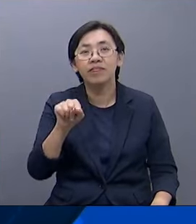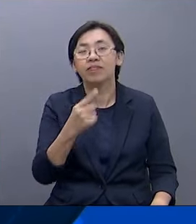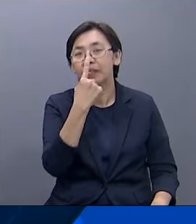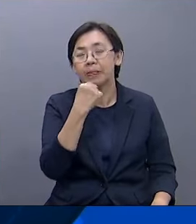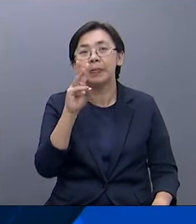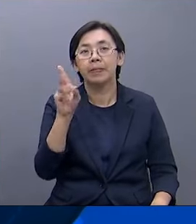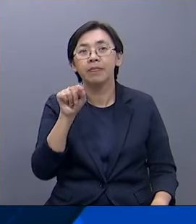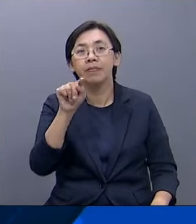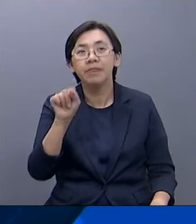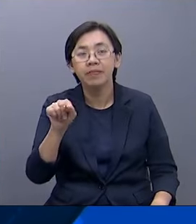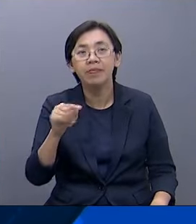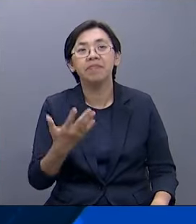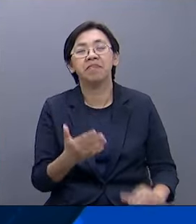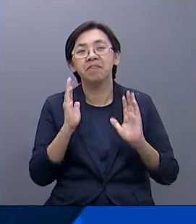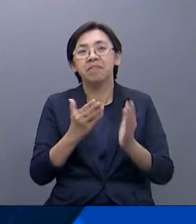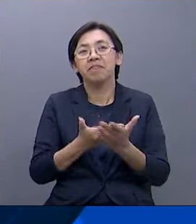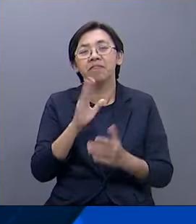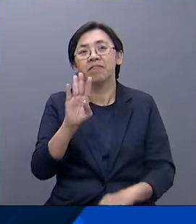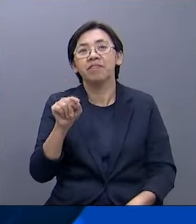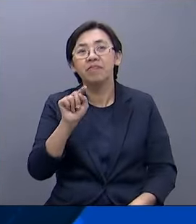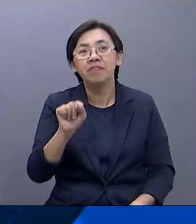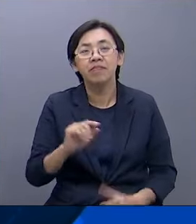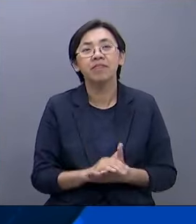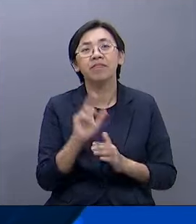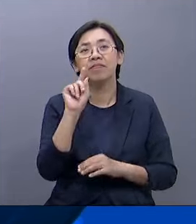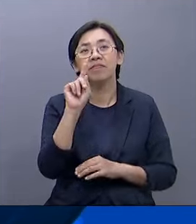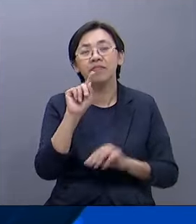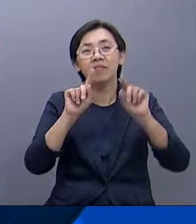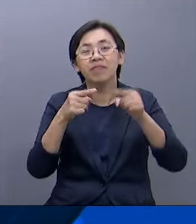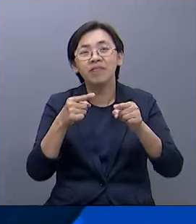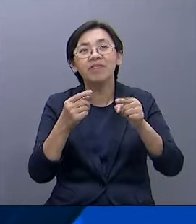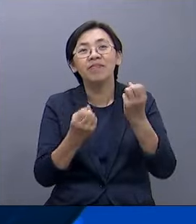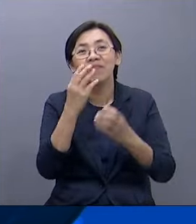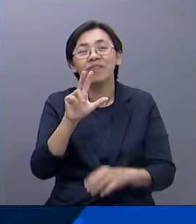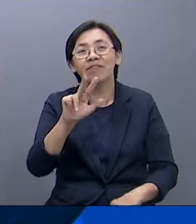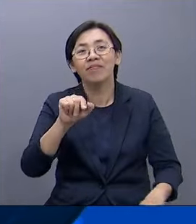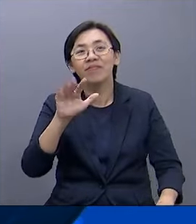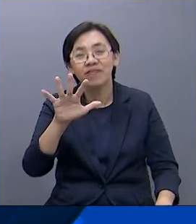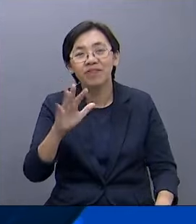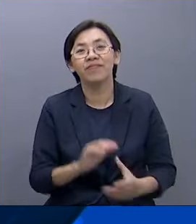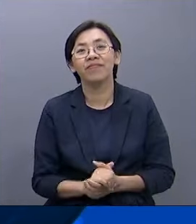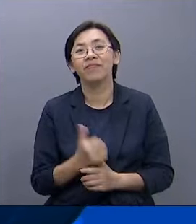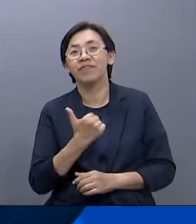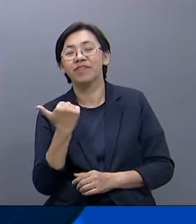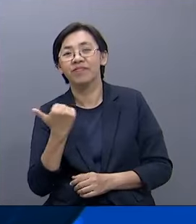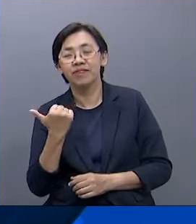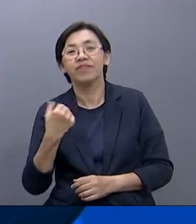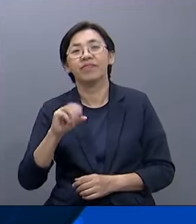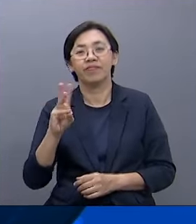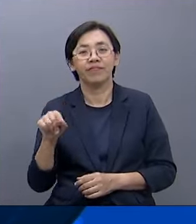6%แล้วก็จะมีนายทุน 4%ค่ะสีเขียววงเล็บเขียวในป่า 3.5แล้วก็มีอื่นๆอีก